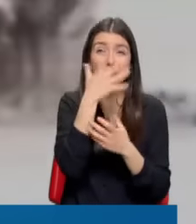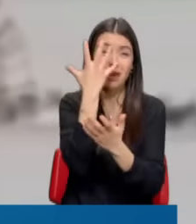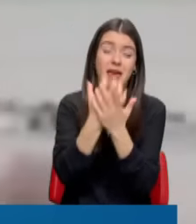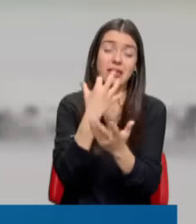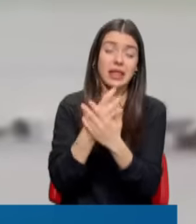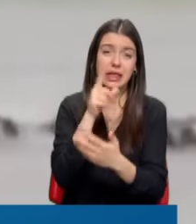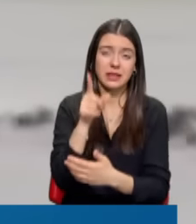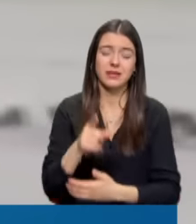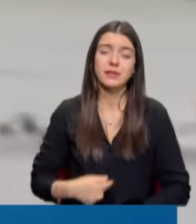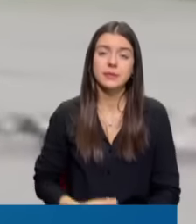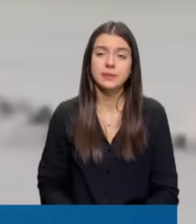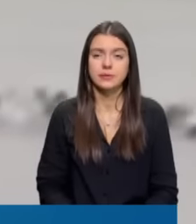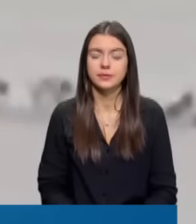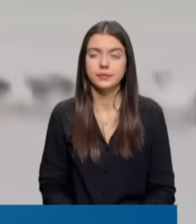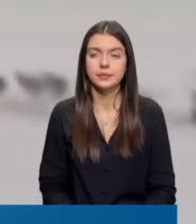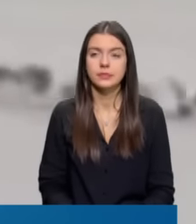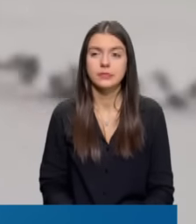görüntülendi.